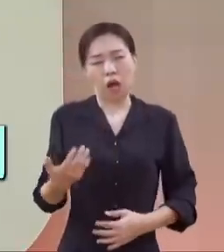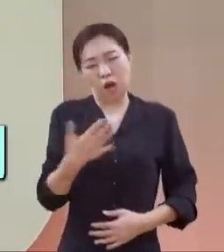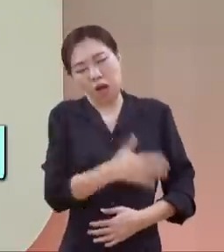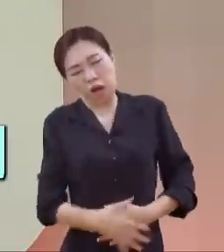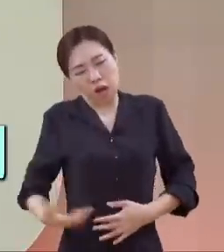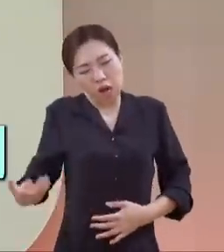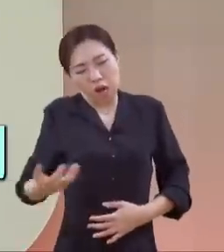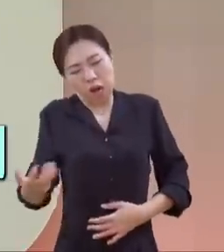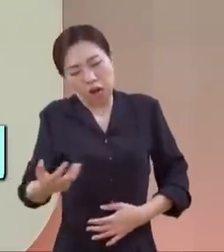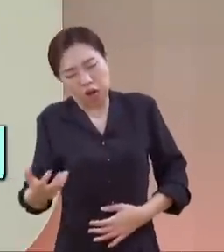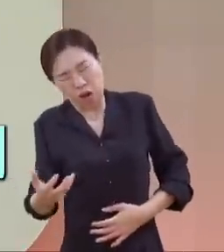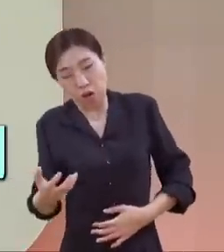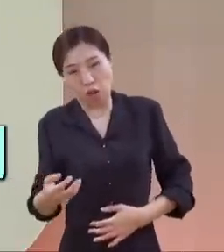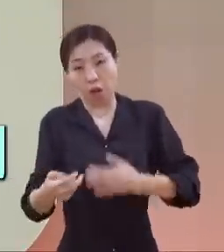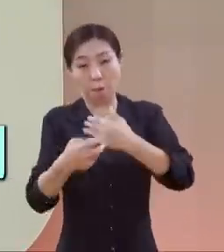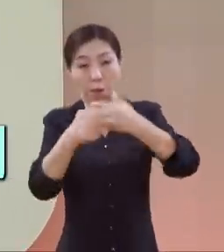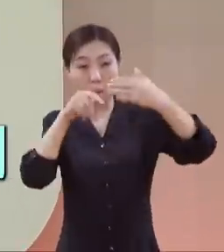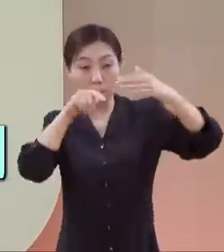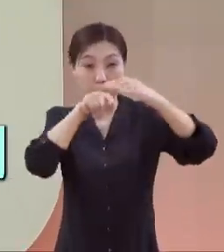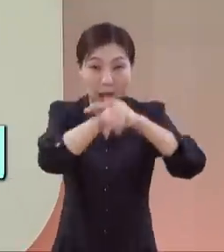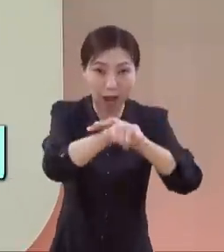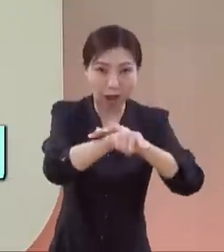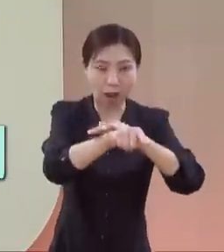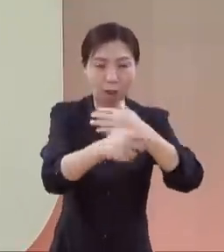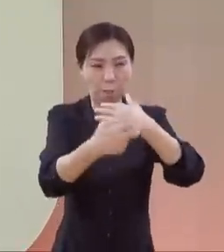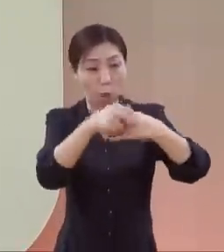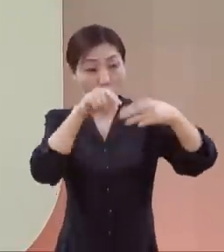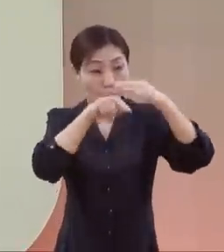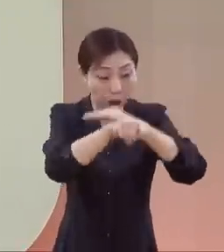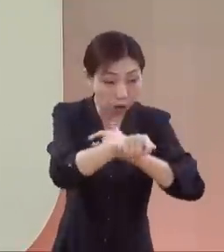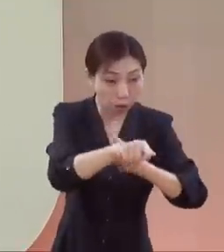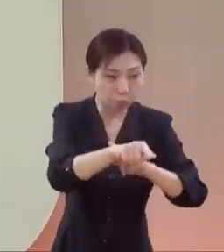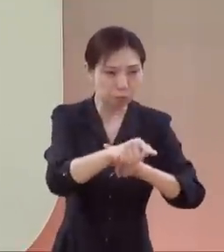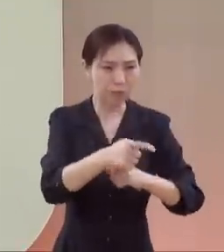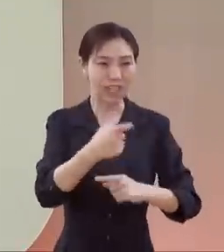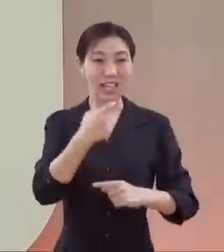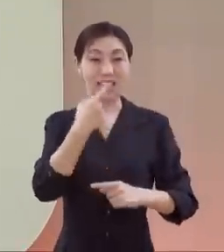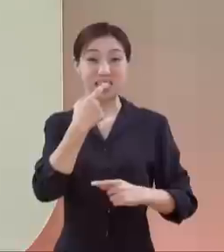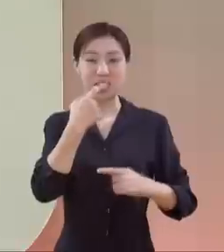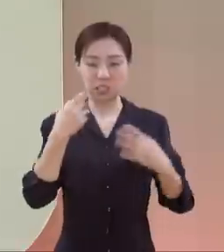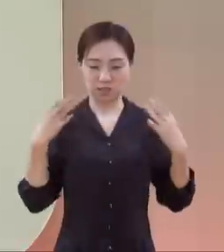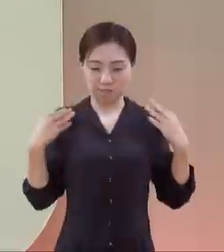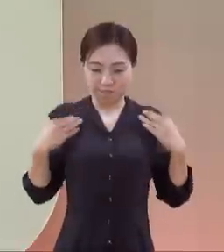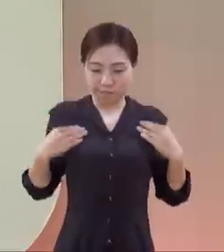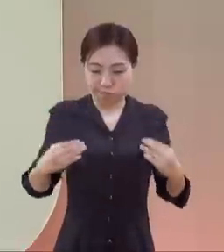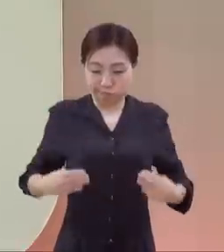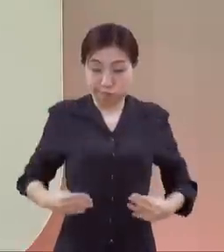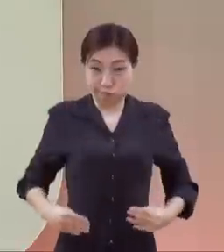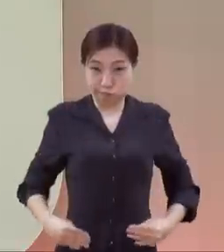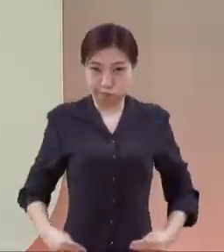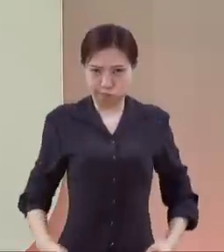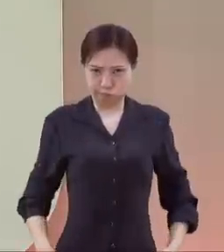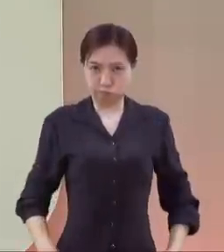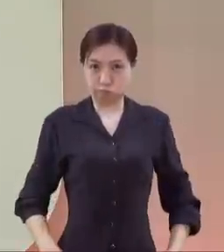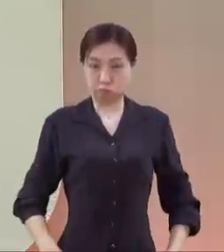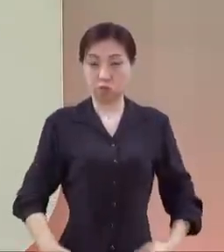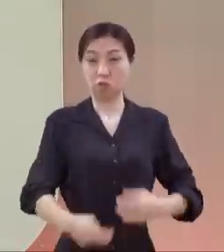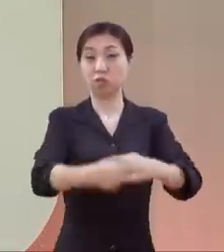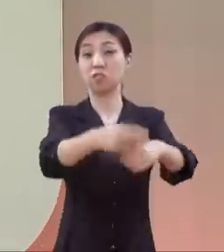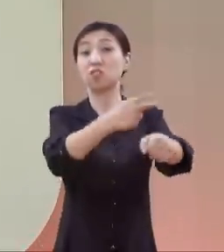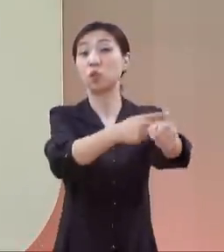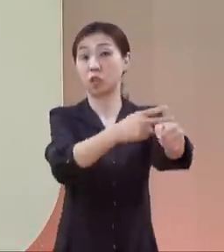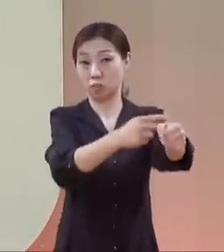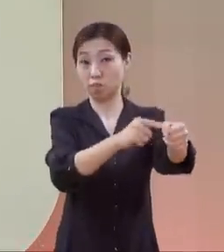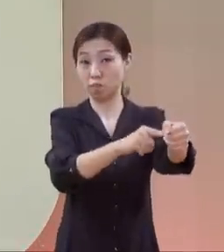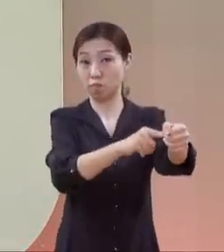너무 몸이 아파서 병원에 딱 가니까 하얀 옷을 입으신 의사 선생님이 우리 하얀 옷을